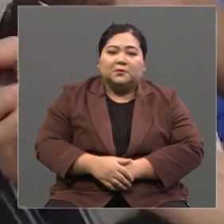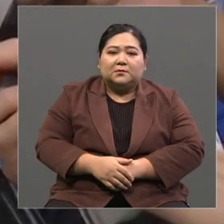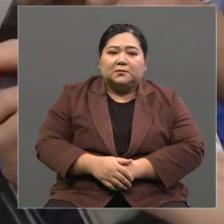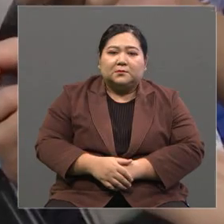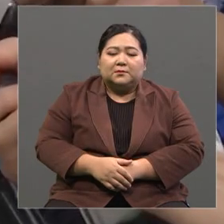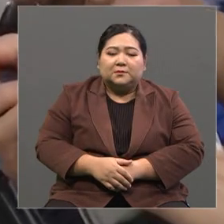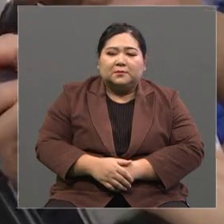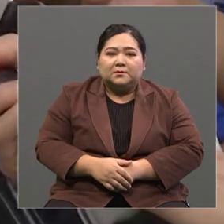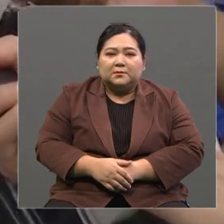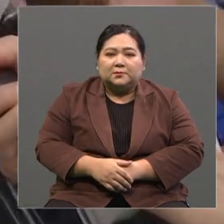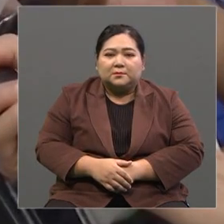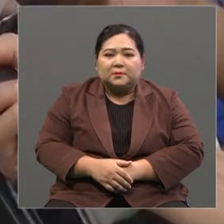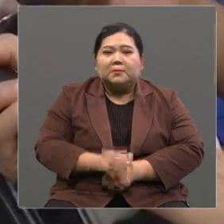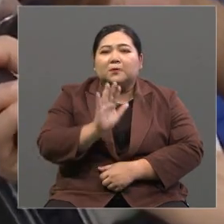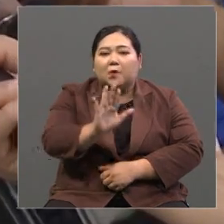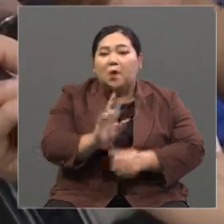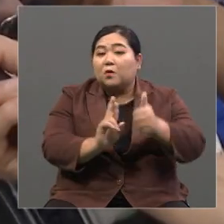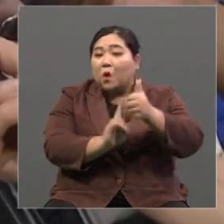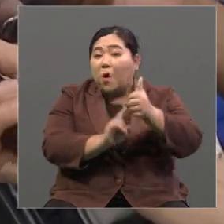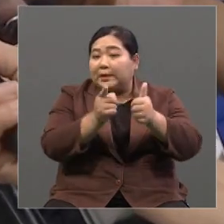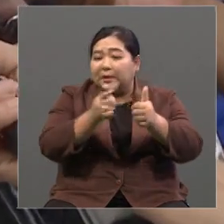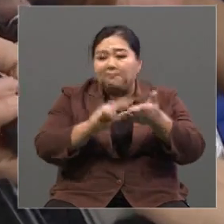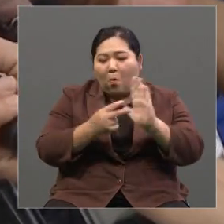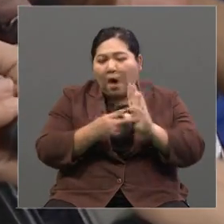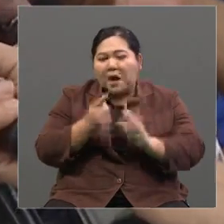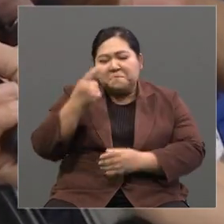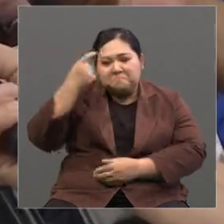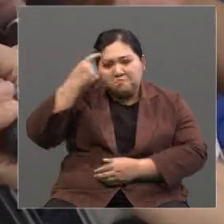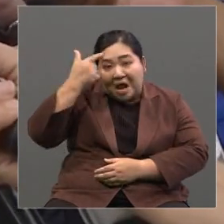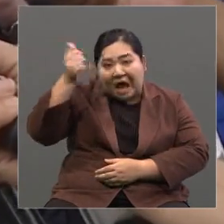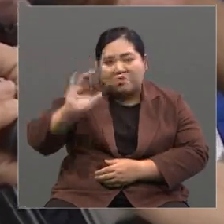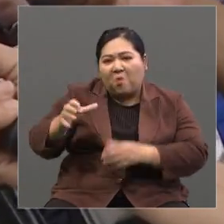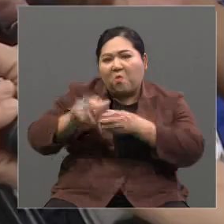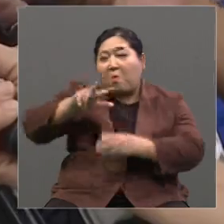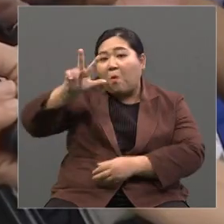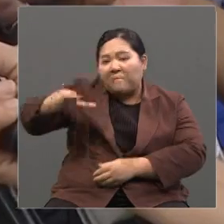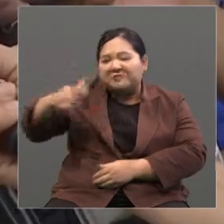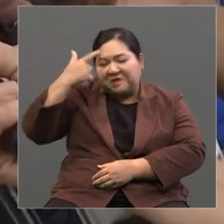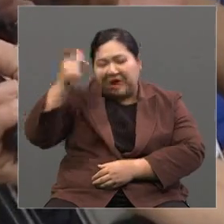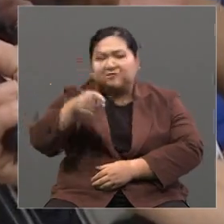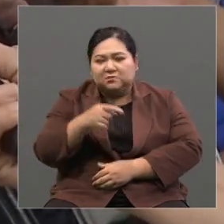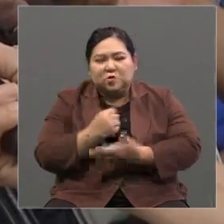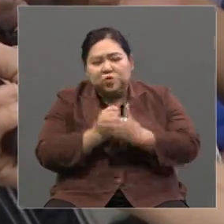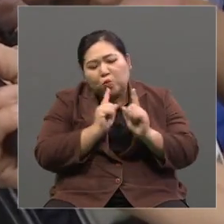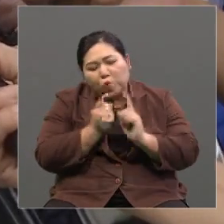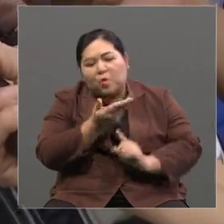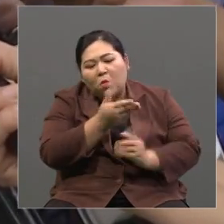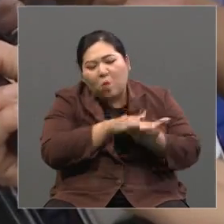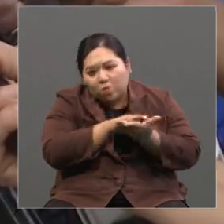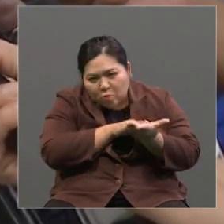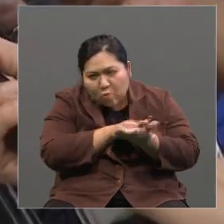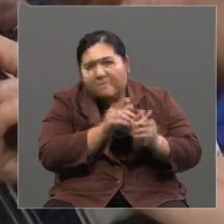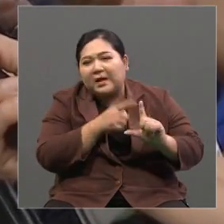เป็นมันสมองของพรรคเพื่อไทยเลยนะ ขอขมาเลยเหรอ ใช่ค่ะทั้งขอโทษและขอขมากับในส่วนของก้าวไกลไปฟังเสียงประเด็น